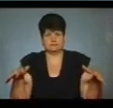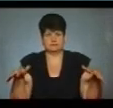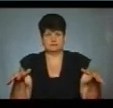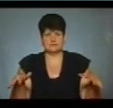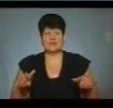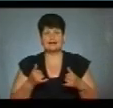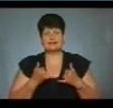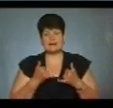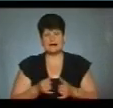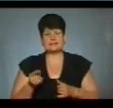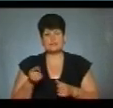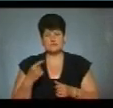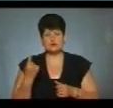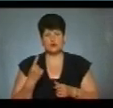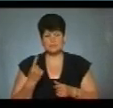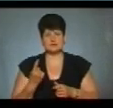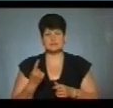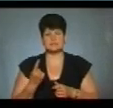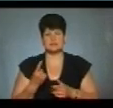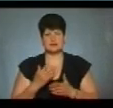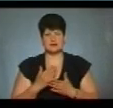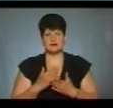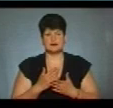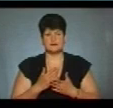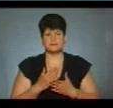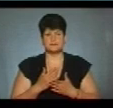для Тернопільської області характерно, що